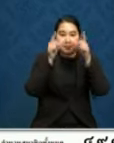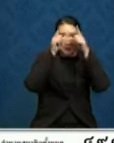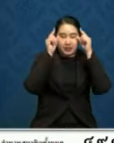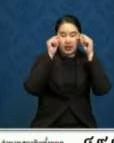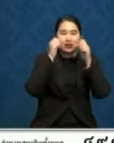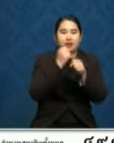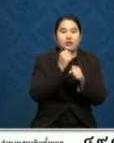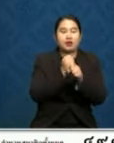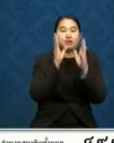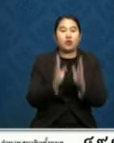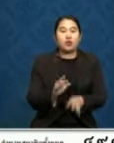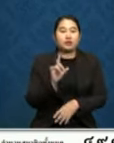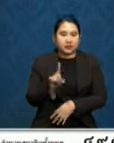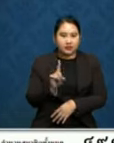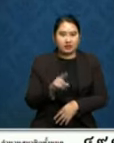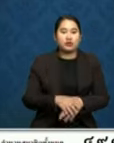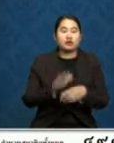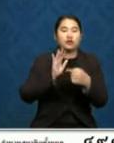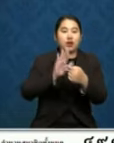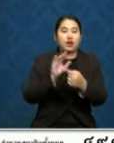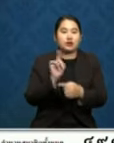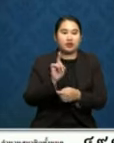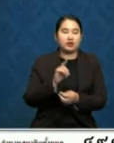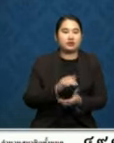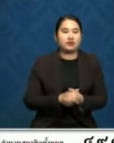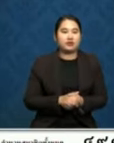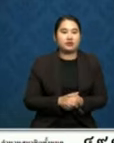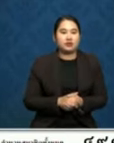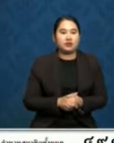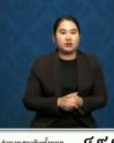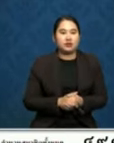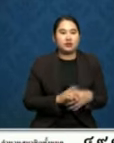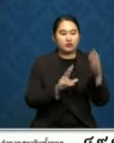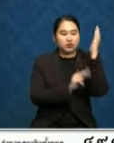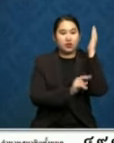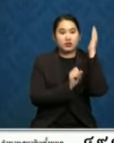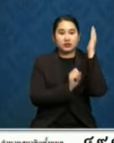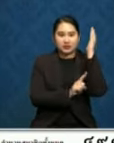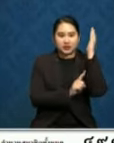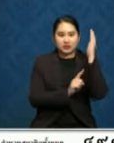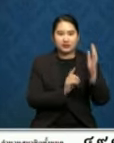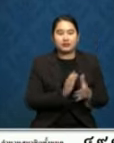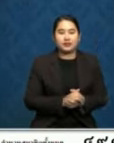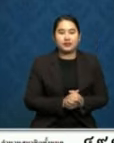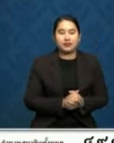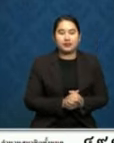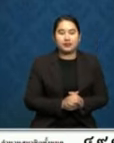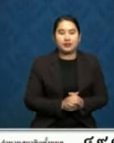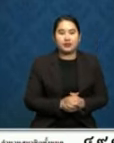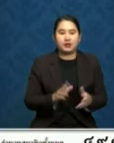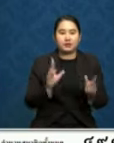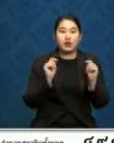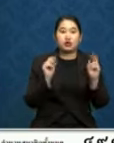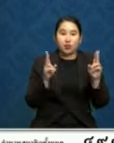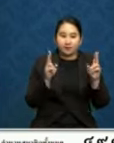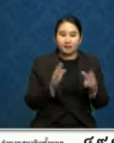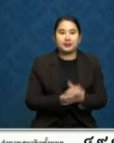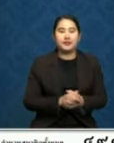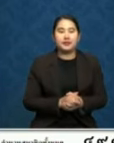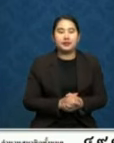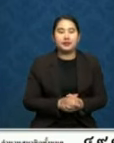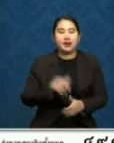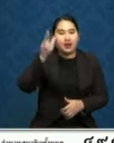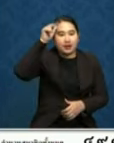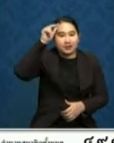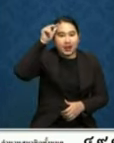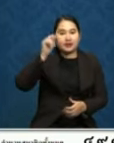การอยู่เพียง1คนเท่านั้นนะครับเช่นที่นครศรีธรรมราชนะครับเรือนจำกลางจังหวัดปทุมแล้วก็ที่ลำป